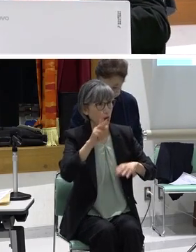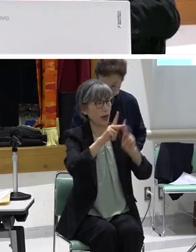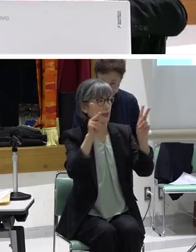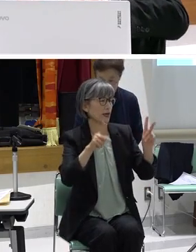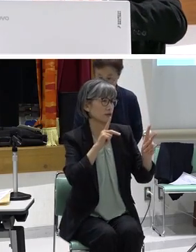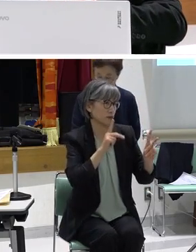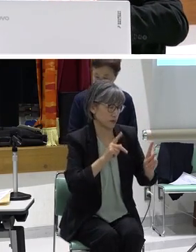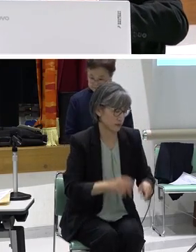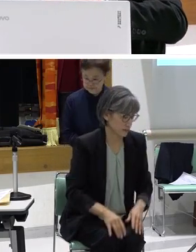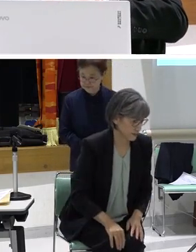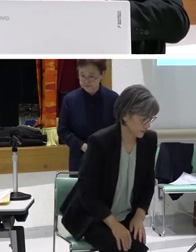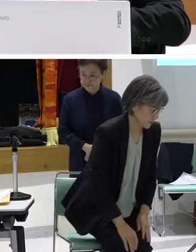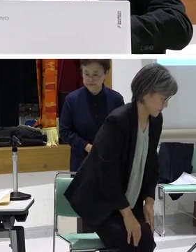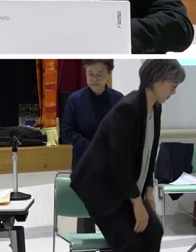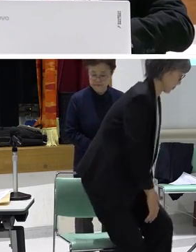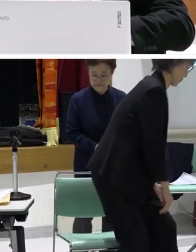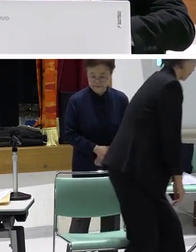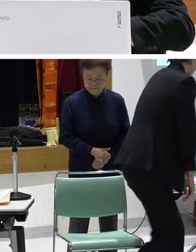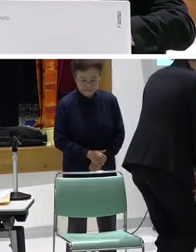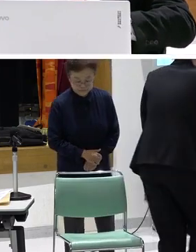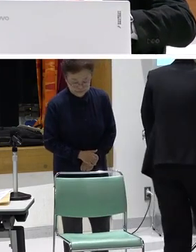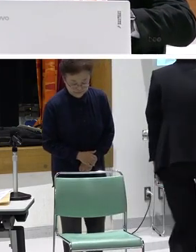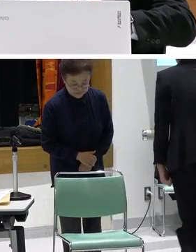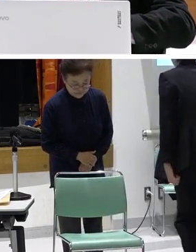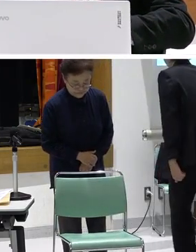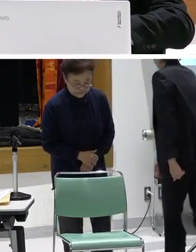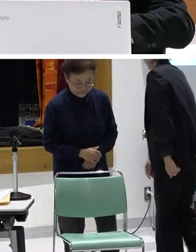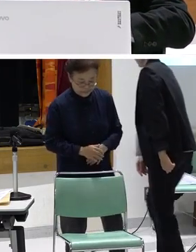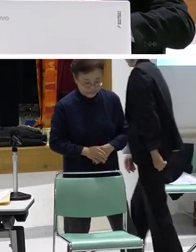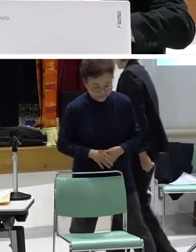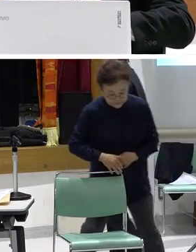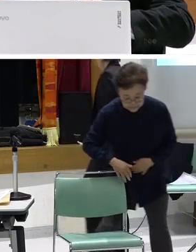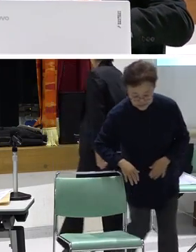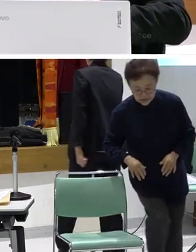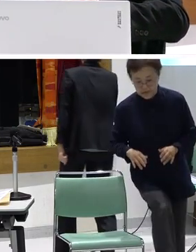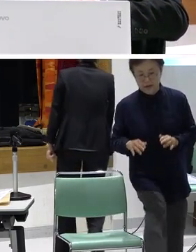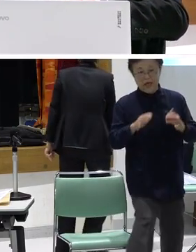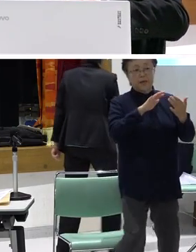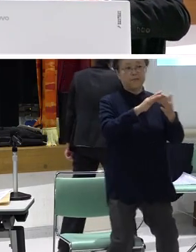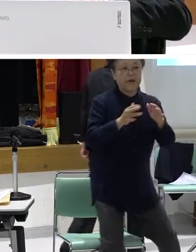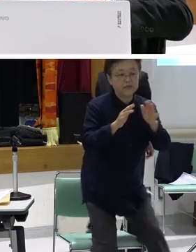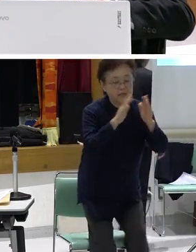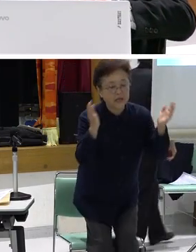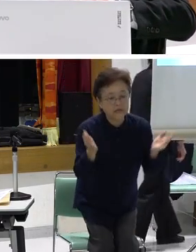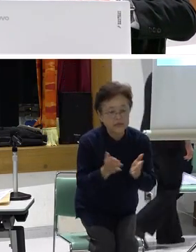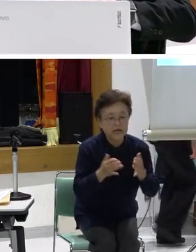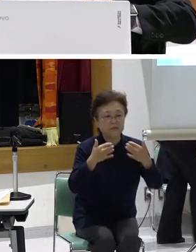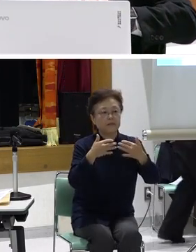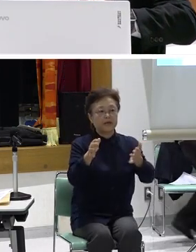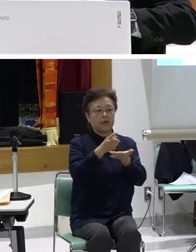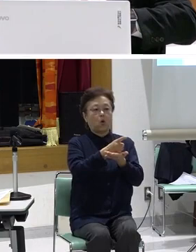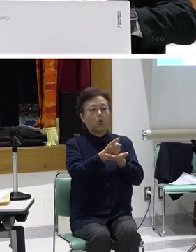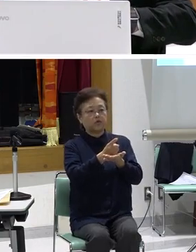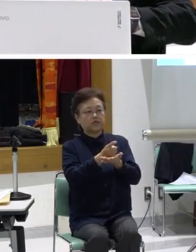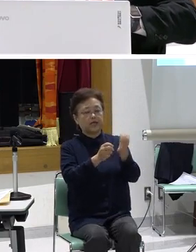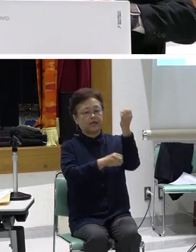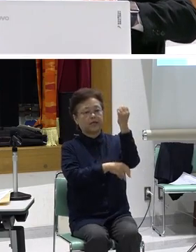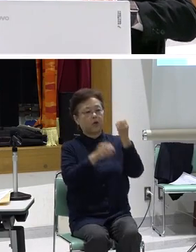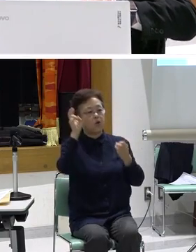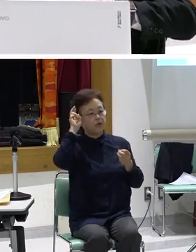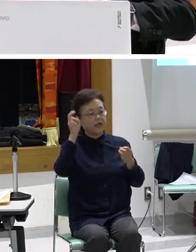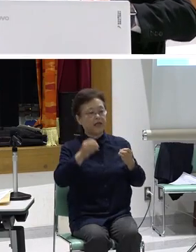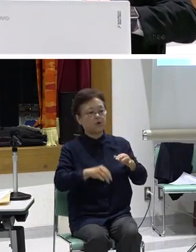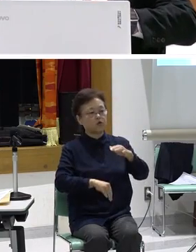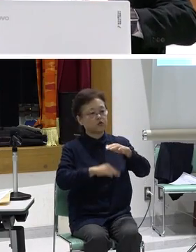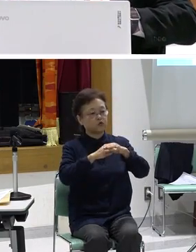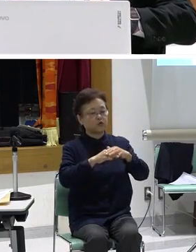全体のバリアフリー化に関する方針、基本理念や基本方針をどれだけ充実させられるか、で、全ての